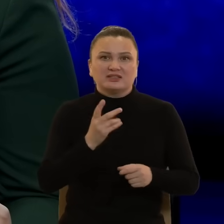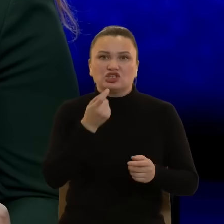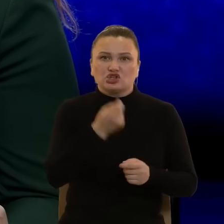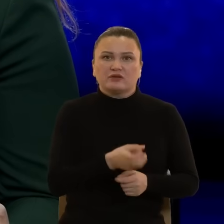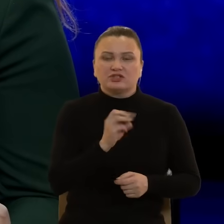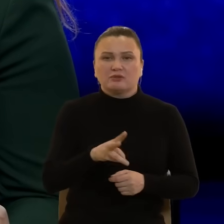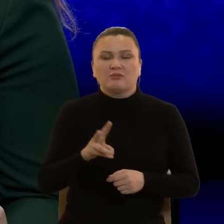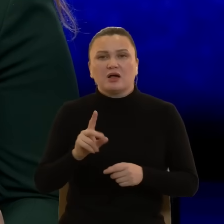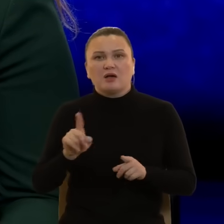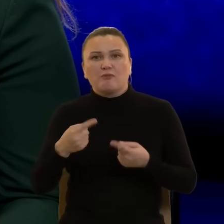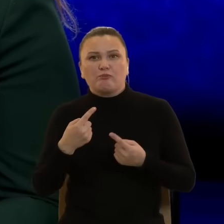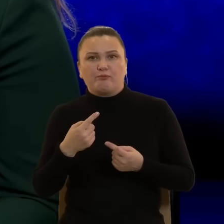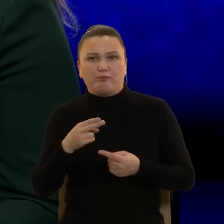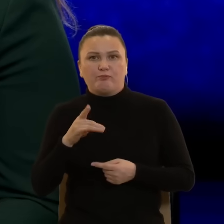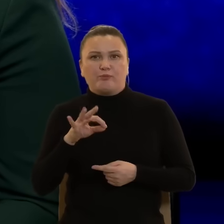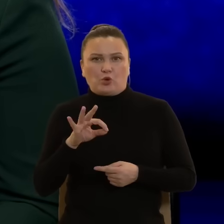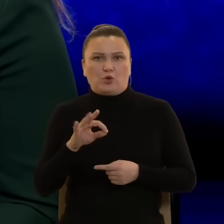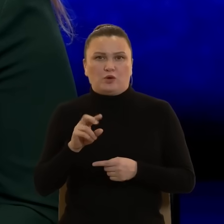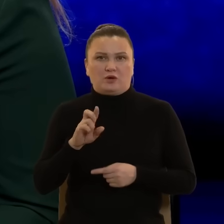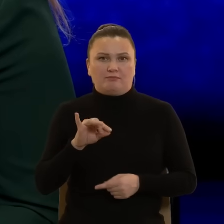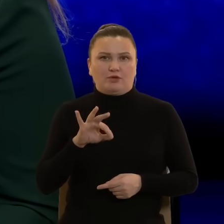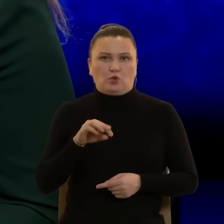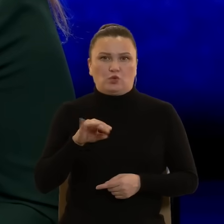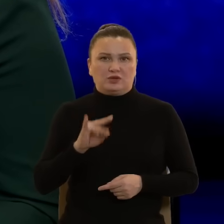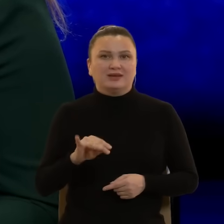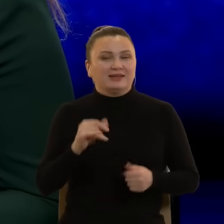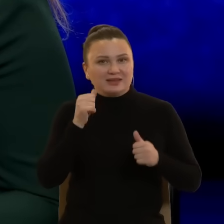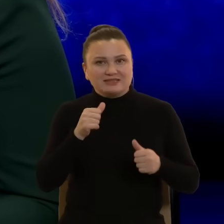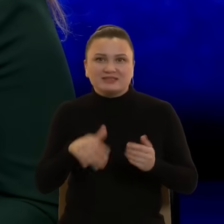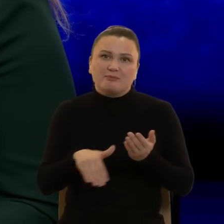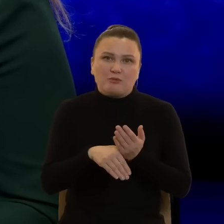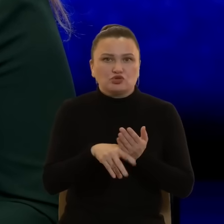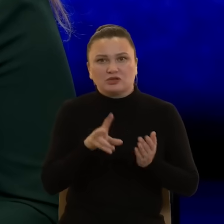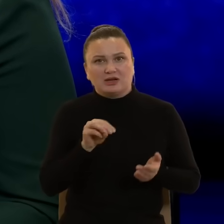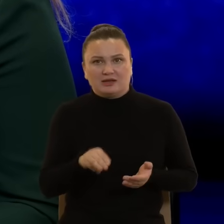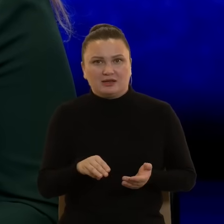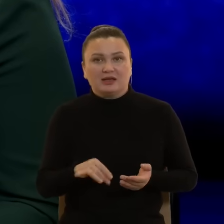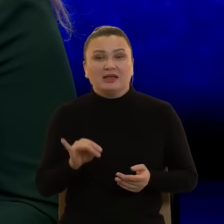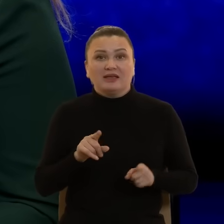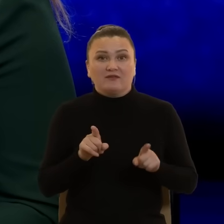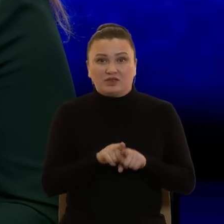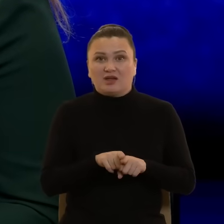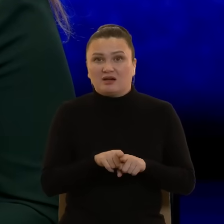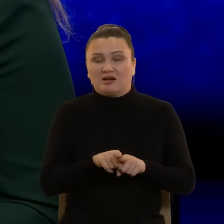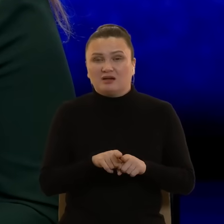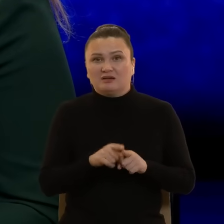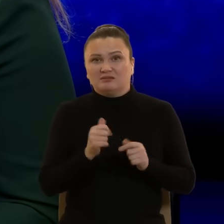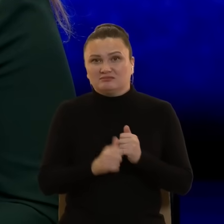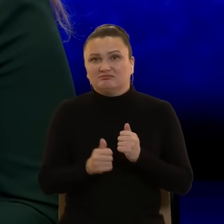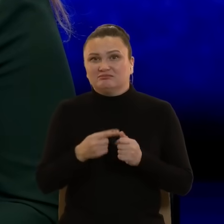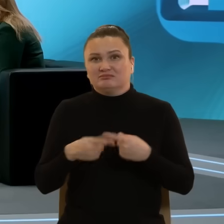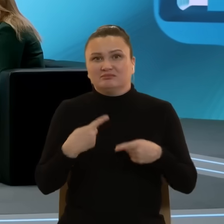пробиотик. Неизвестно, поможет ли он или нет. Вот, поэтому и с этой точки зрения вот такая рутинная практика